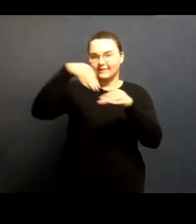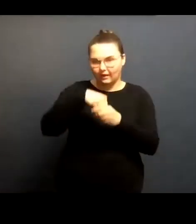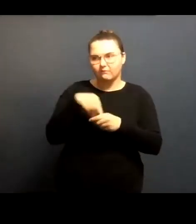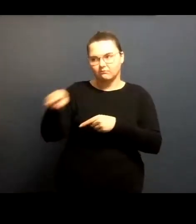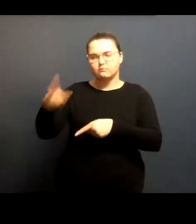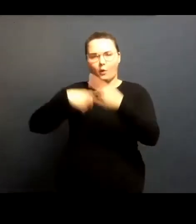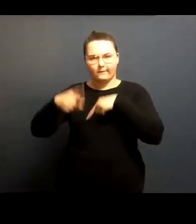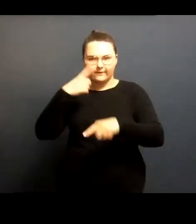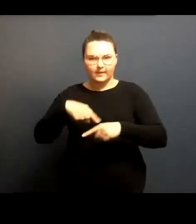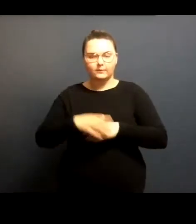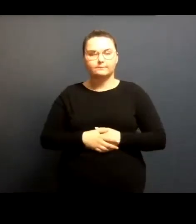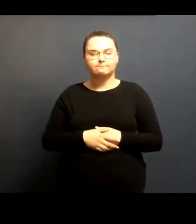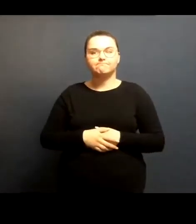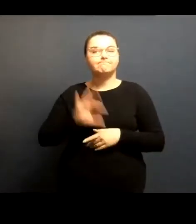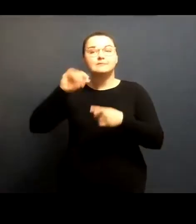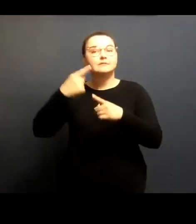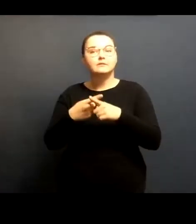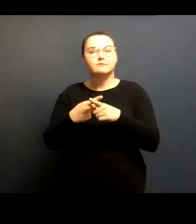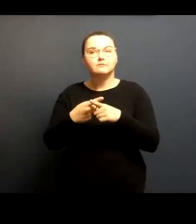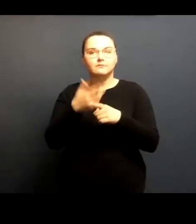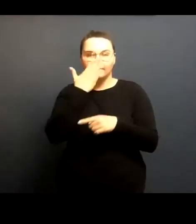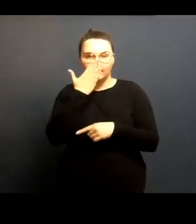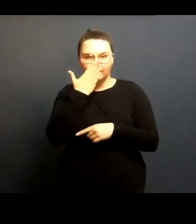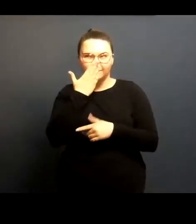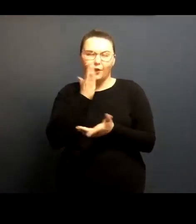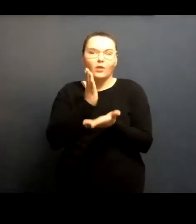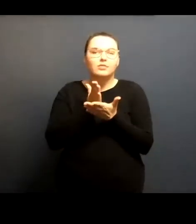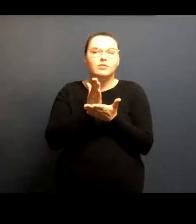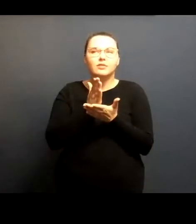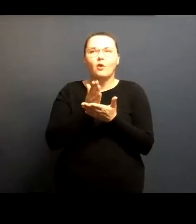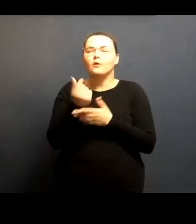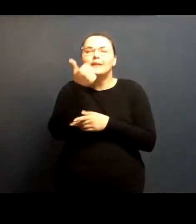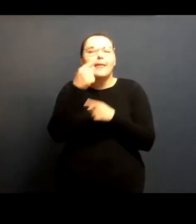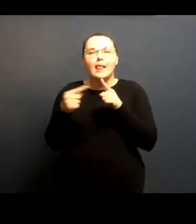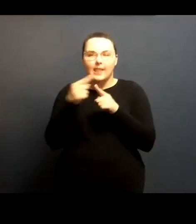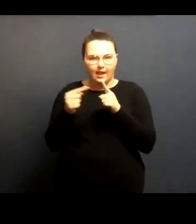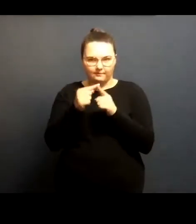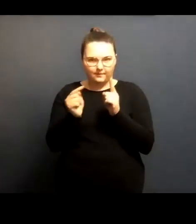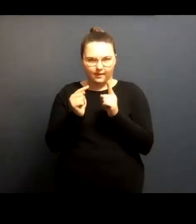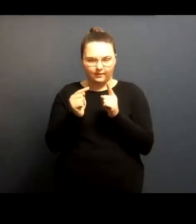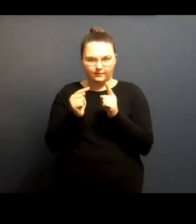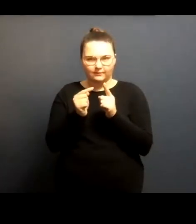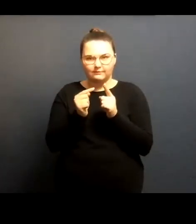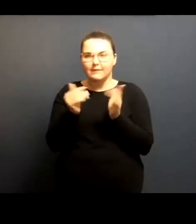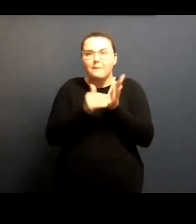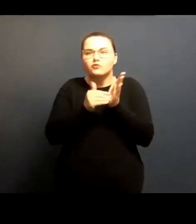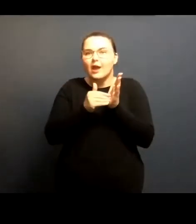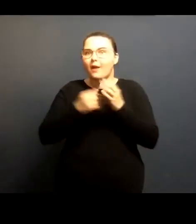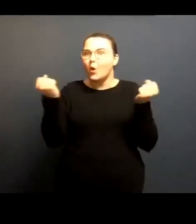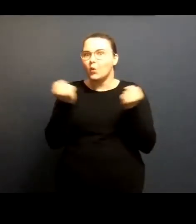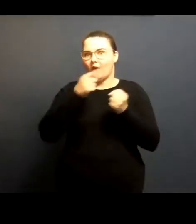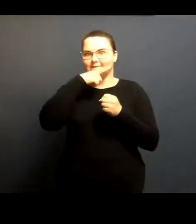że tak naprawdę seks to jest tylko jeden z elementów, że wcale nie musi być rozgrzany do czerwoności, żeby poczuć